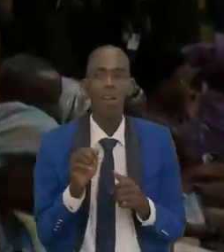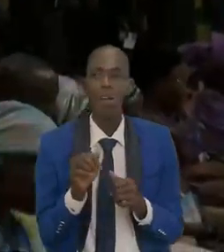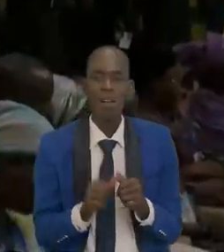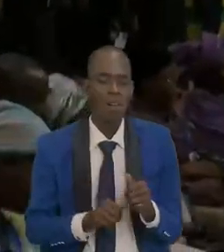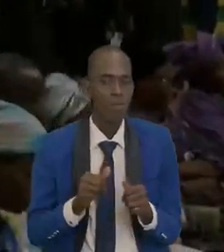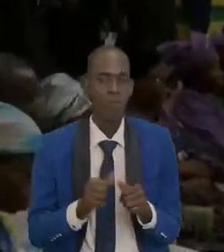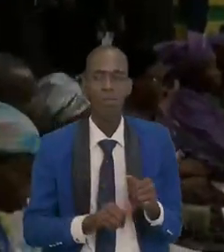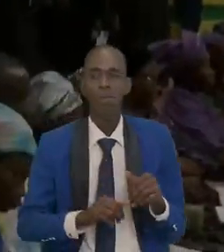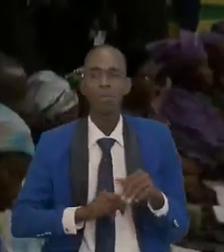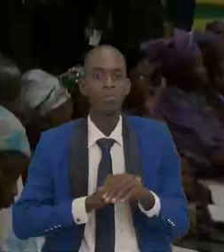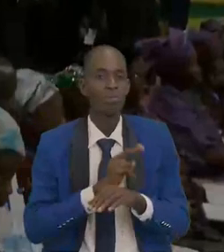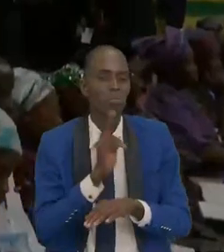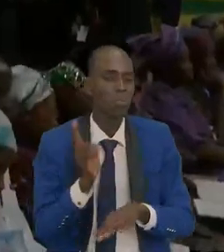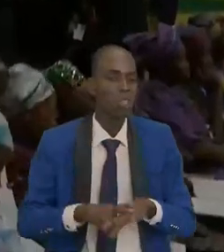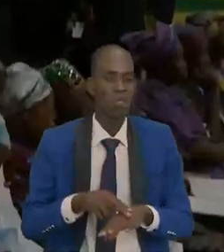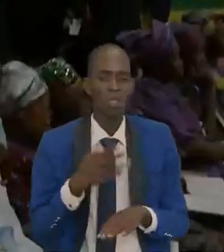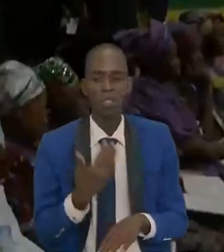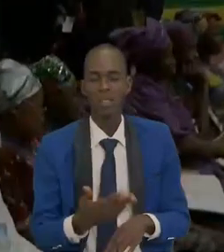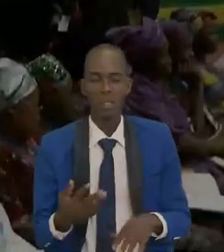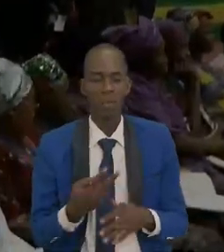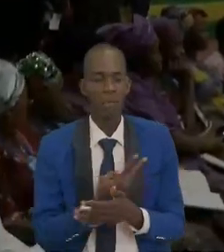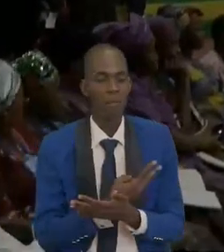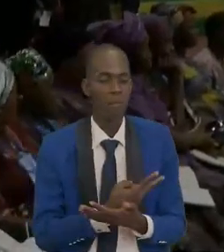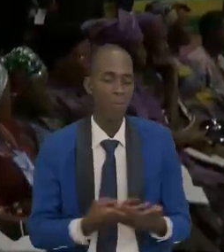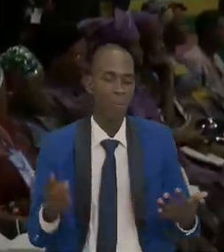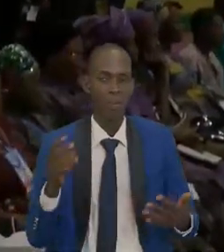Quand toute chose naturelle faillit,